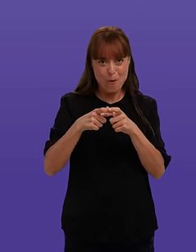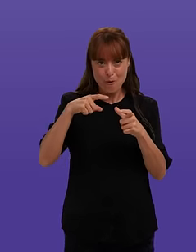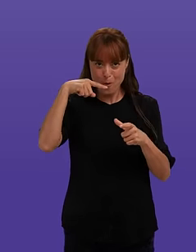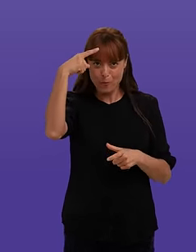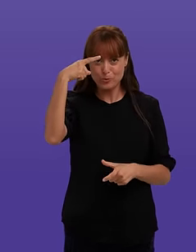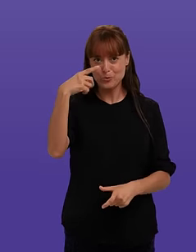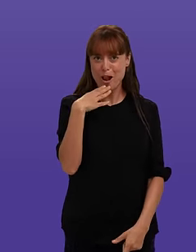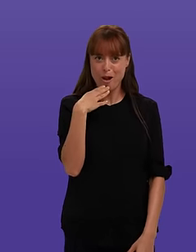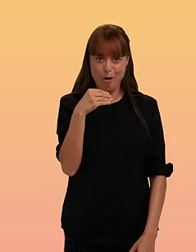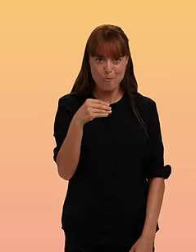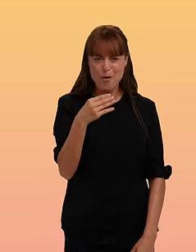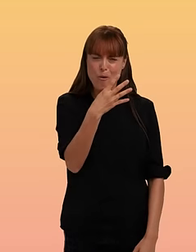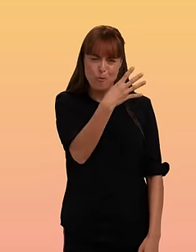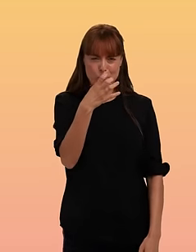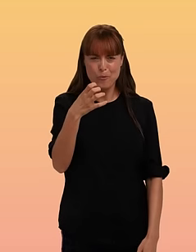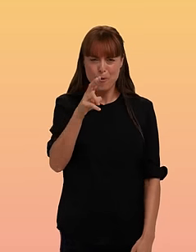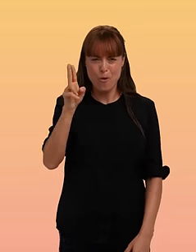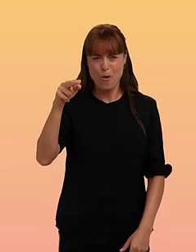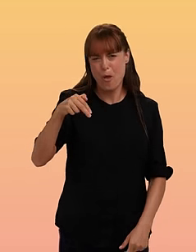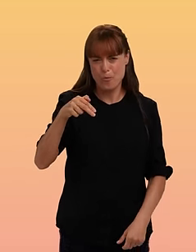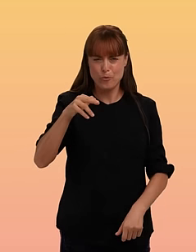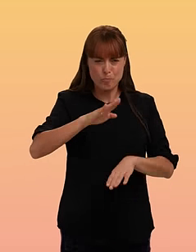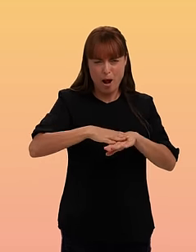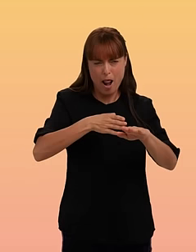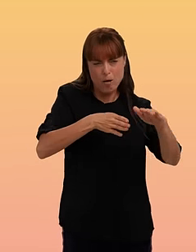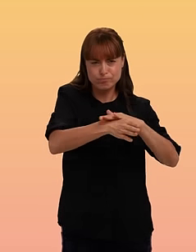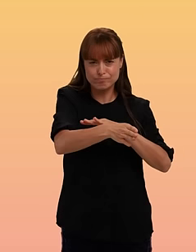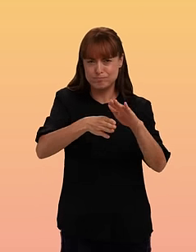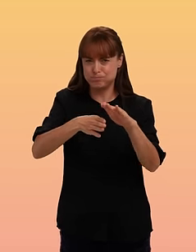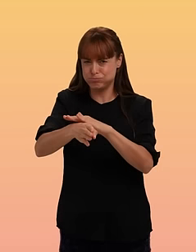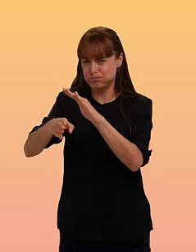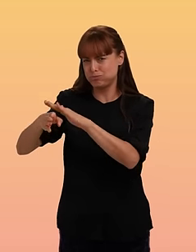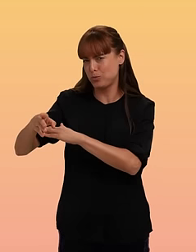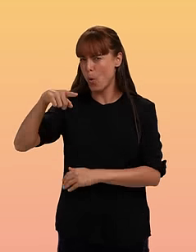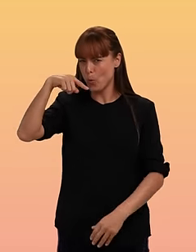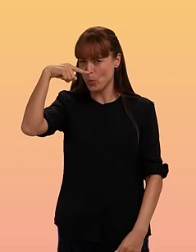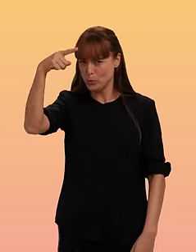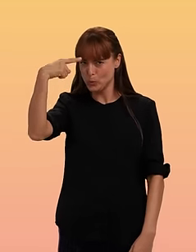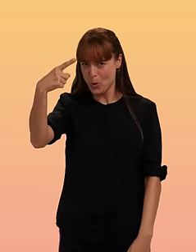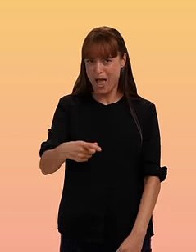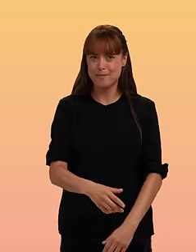Bo Cultura Jove. De 400 euros se'n pot treure molt de suc.